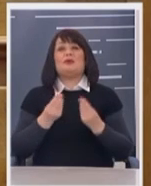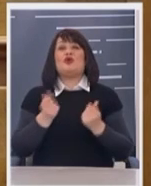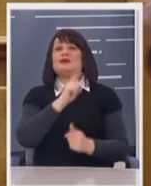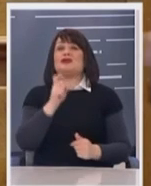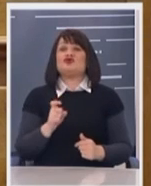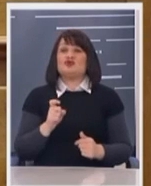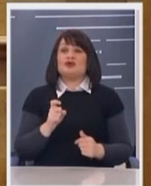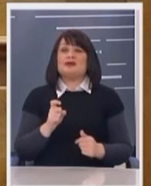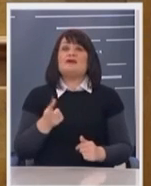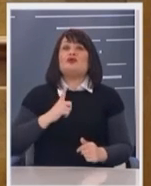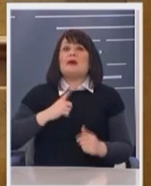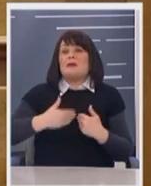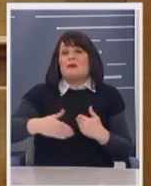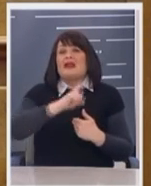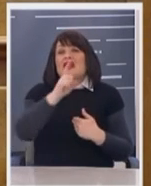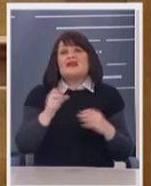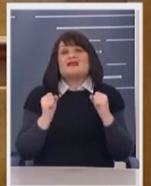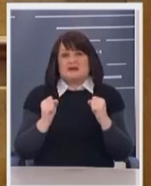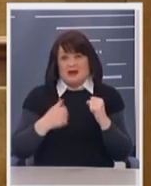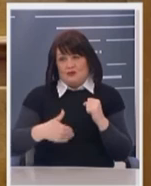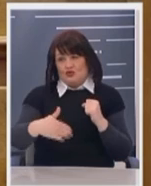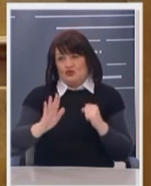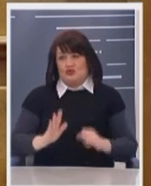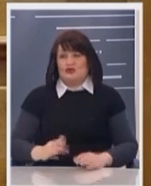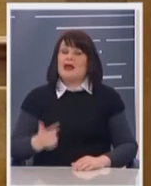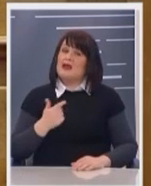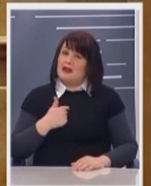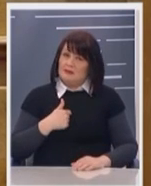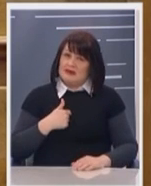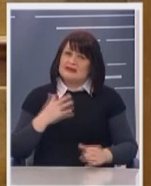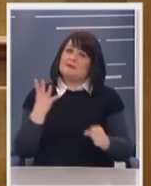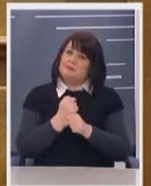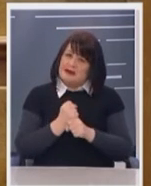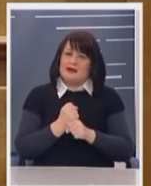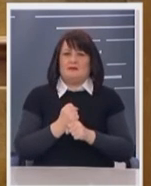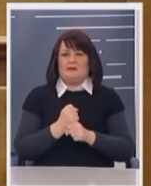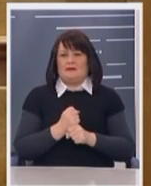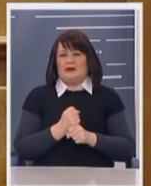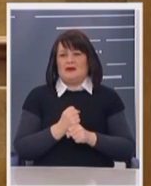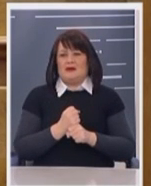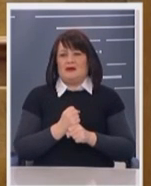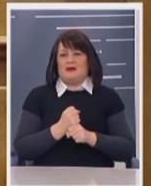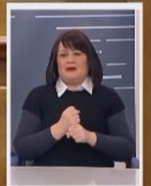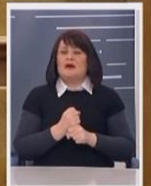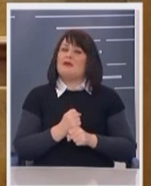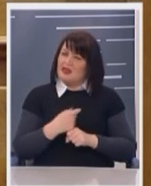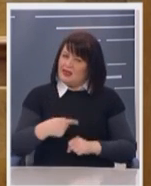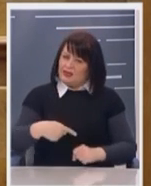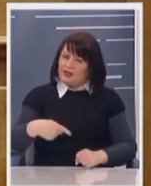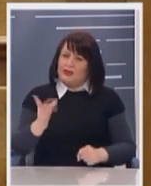πάνω στο προσδόκιμο ζωής. Εμείς λοιπόν θα είμαστε πετυχημένοι στο βαθμό που θα